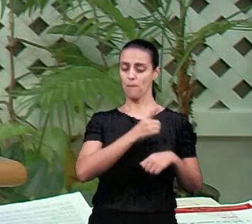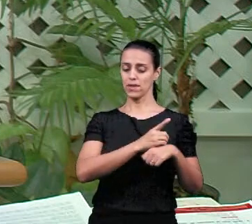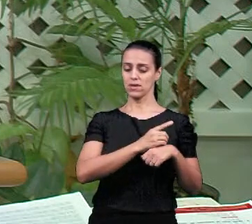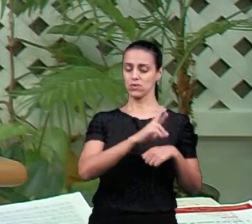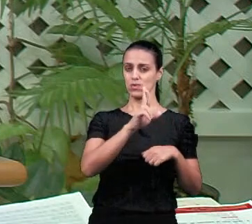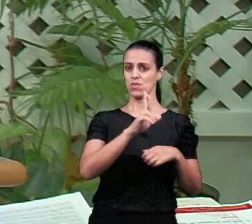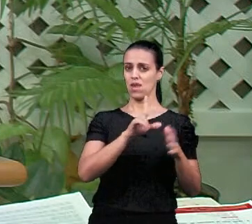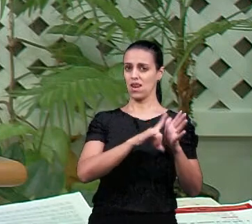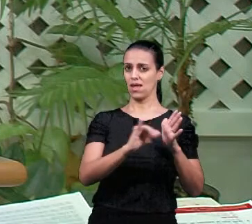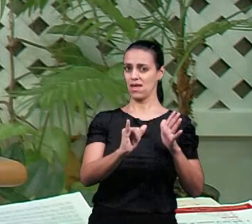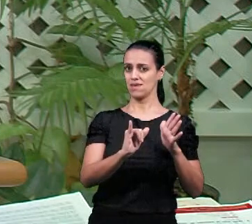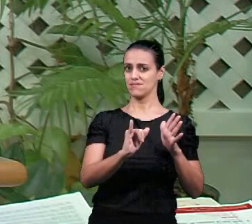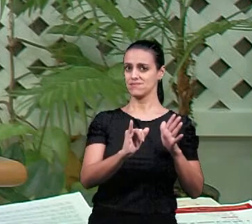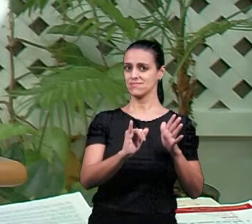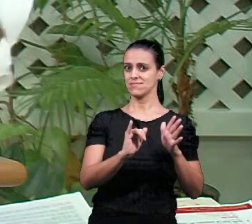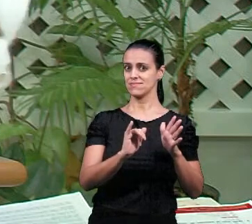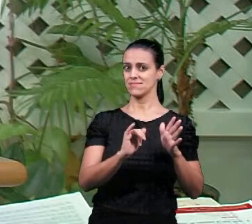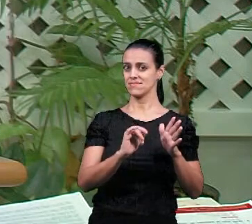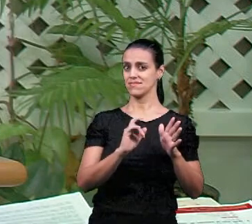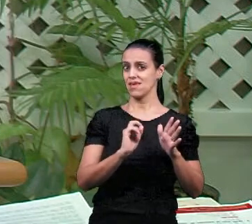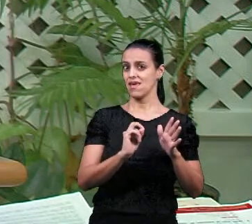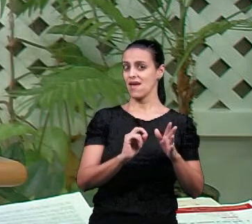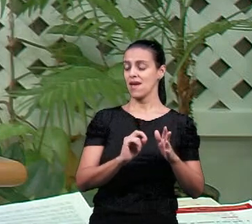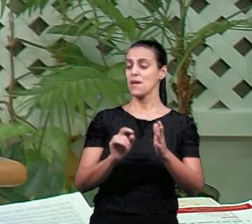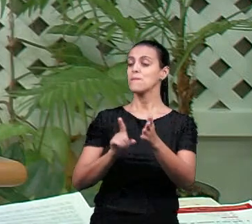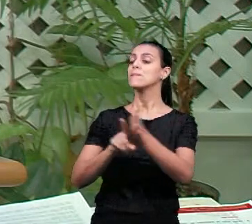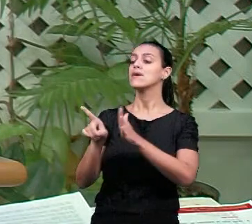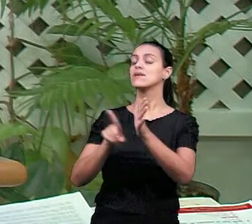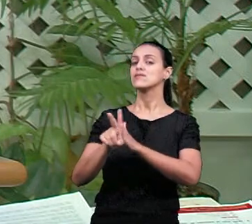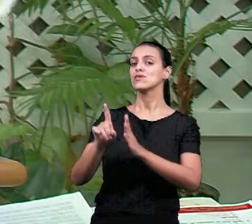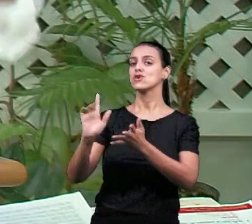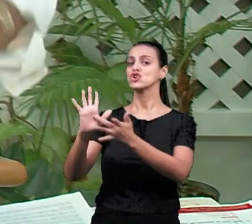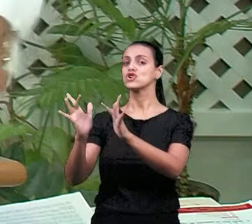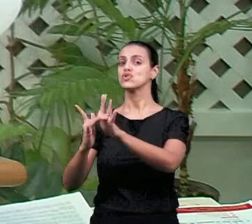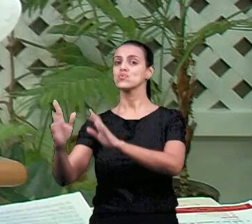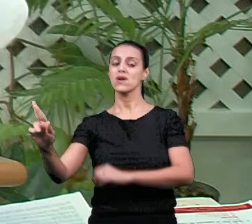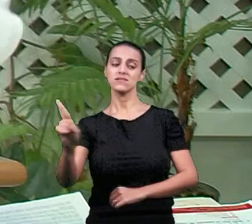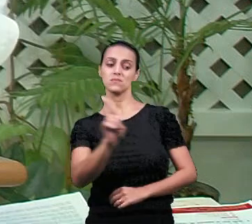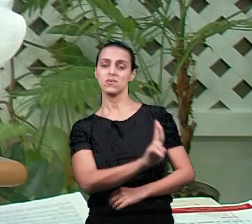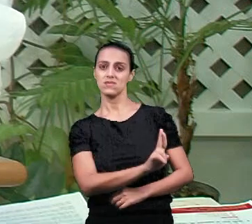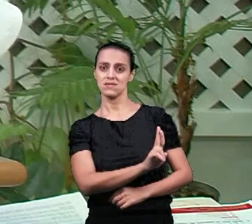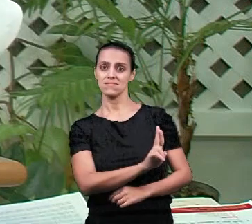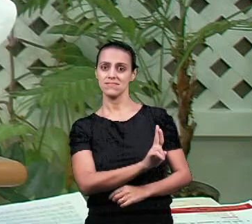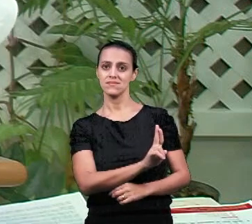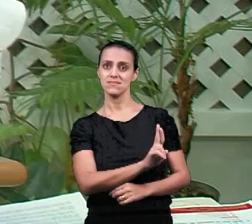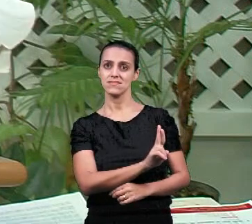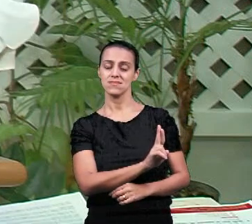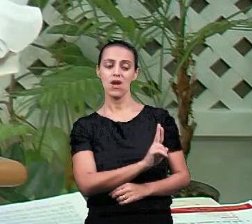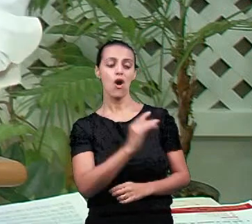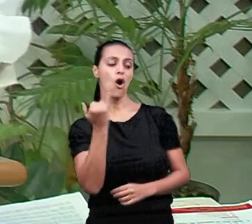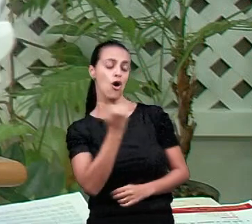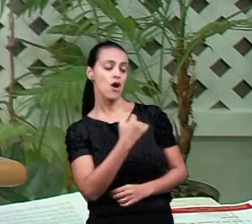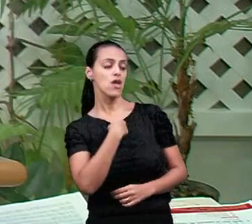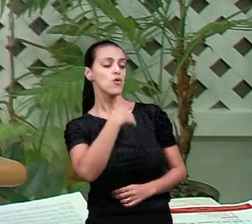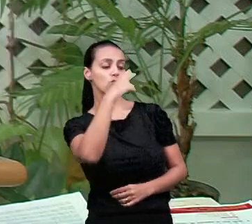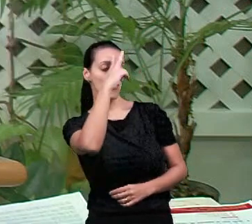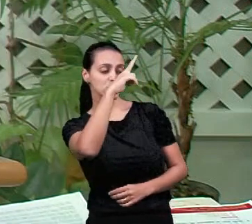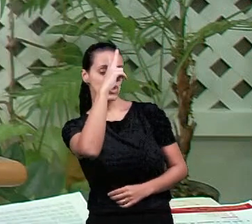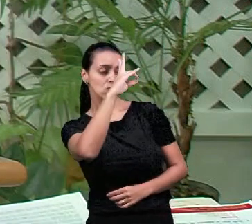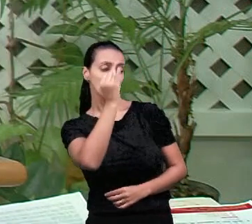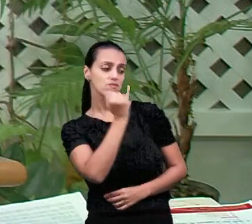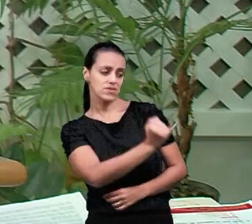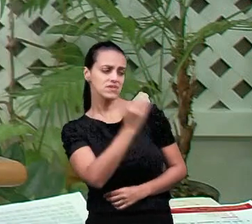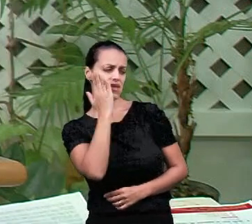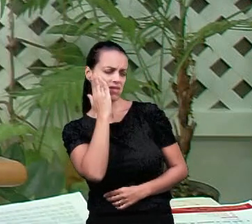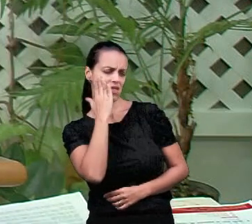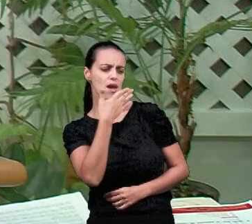ce que le docteur de la loi voulait. Il voulait une chose et Jésus va répondre maintenant en disant le suivant. Je vais vous raconter une histoire afin que vous puissiez